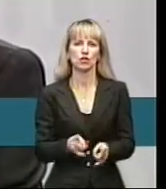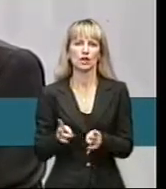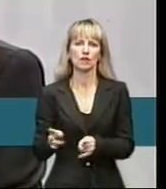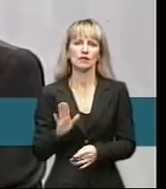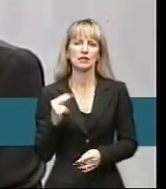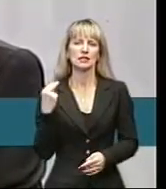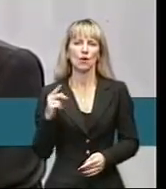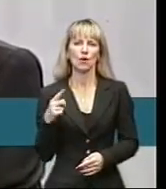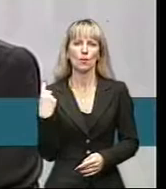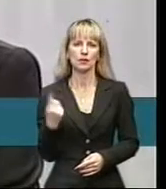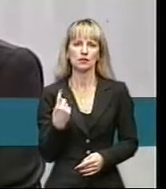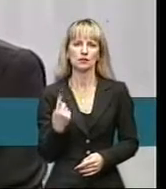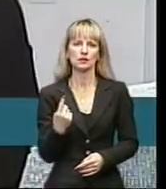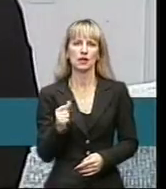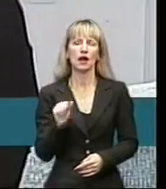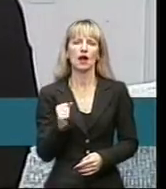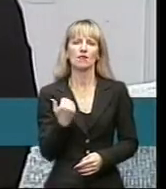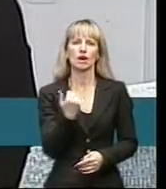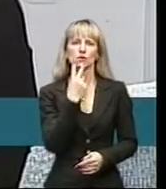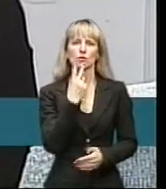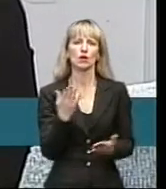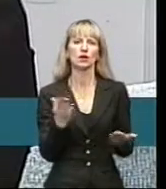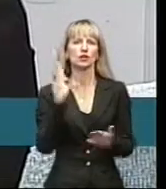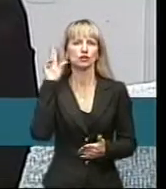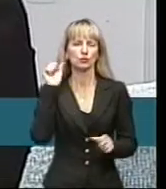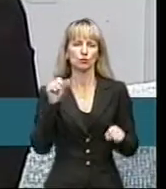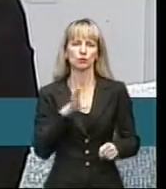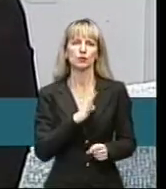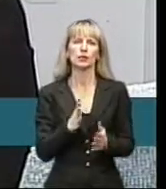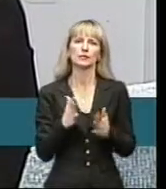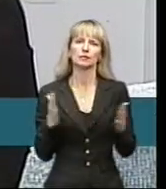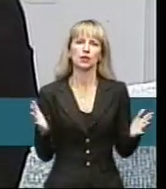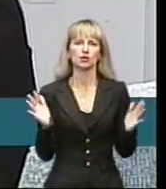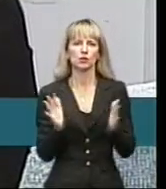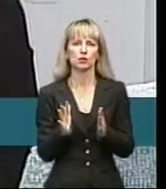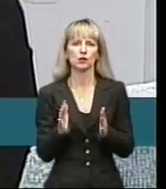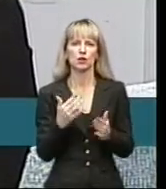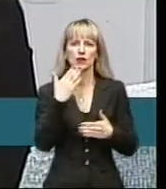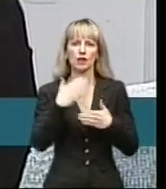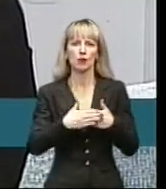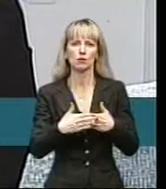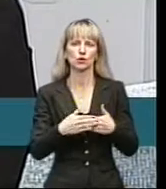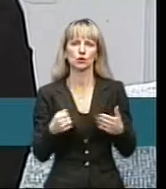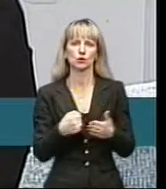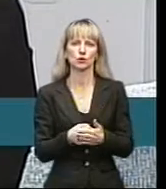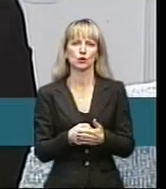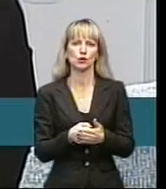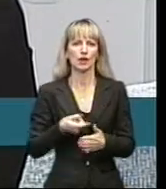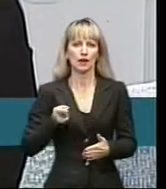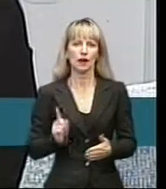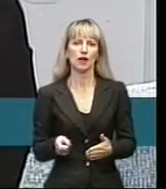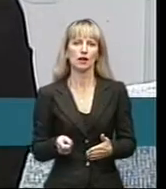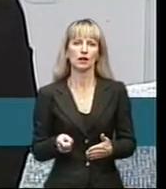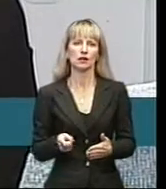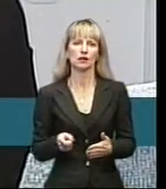в Запорізькій області. На ваш погляд, які цифри можуть бути більш-менш наближеними до реальних?